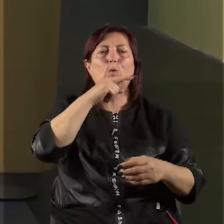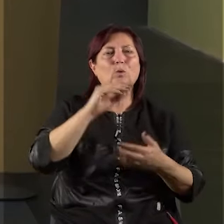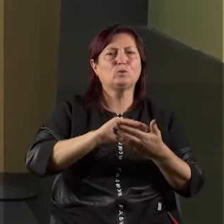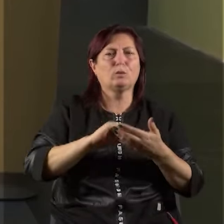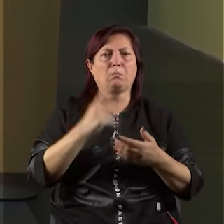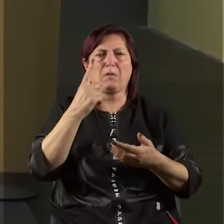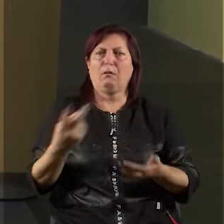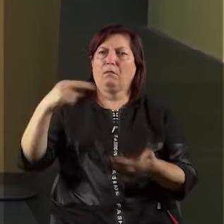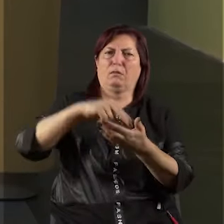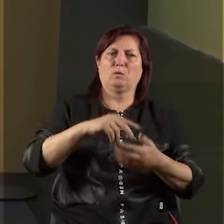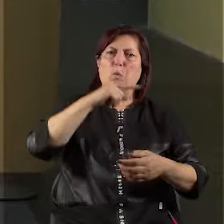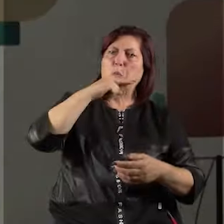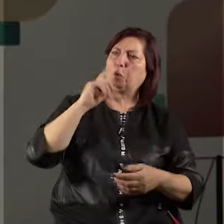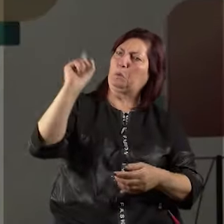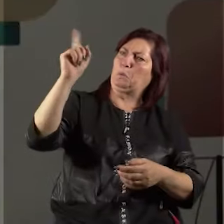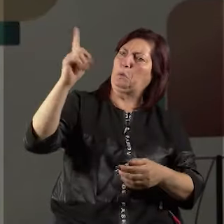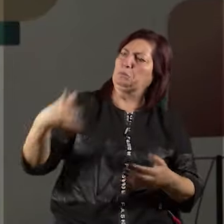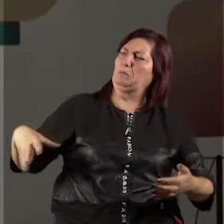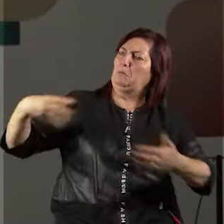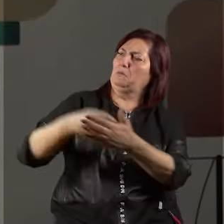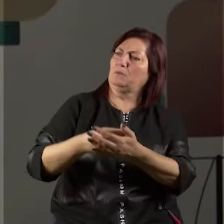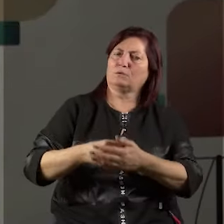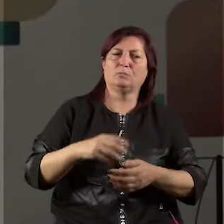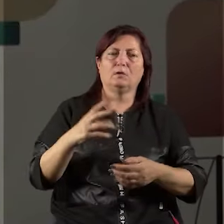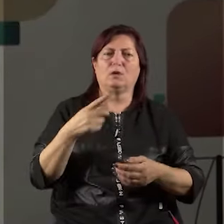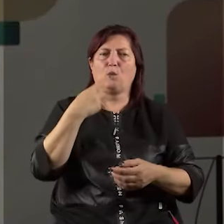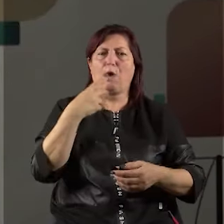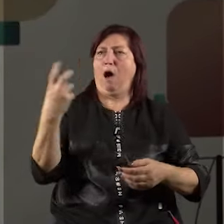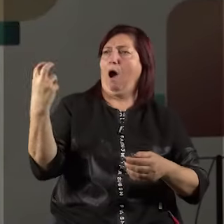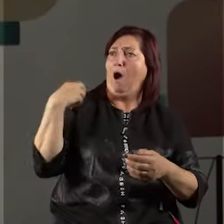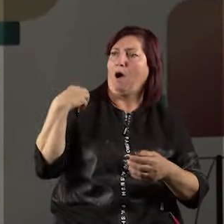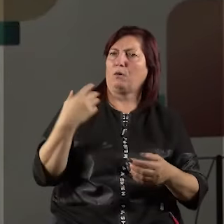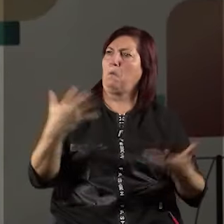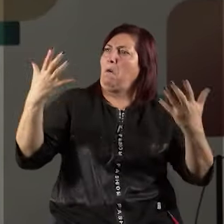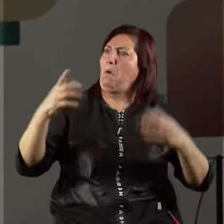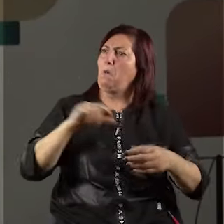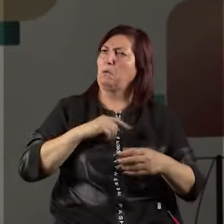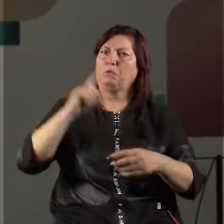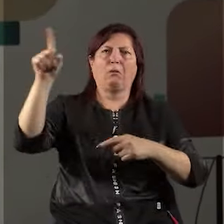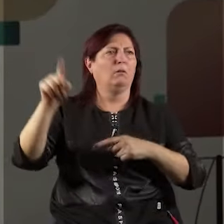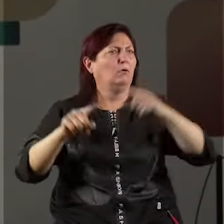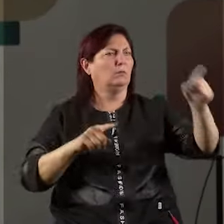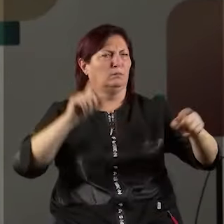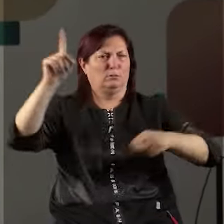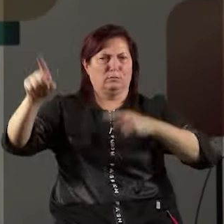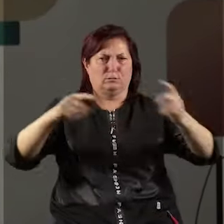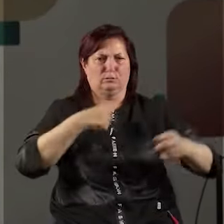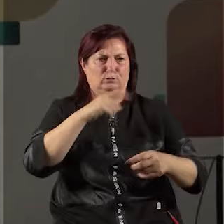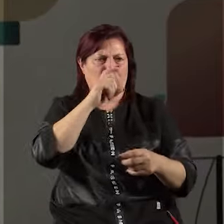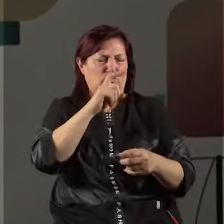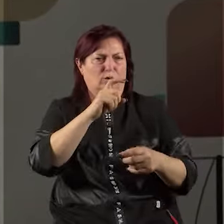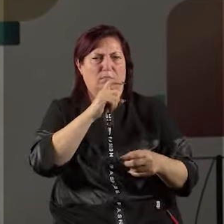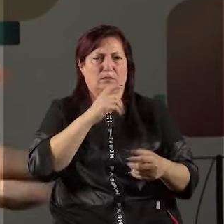մեկ էլ մեկը կասի ռուսամետես, անգլացի անուն տվի, կասեն արևմտամետես, չգիտեմ ում անունը տվի, էս